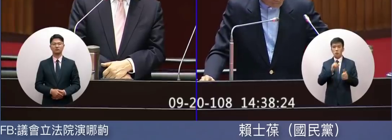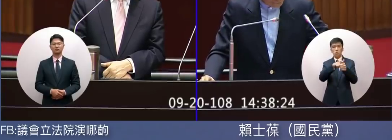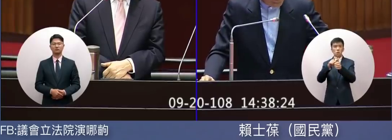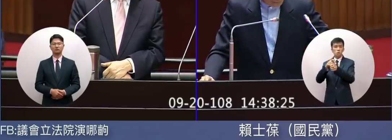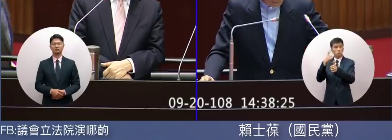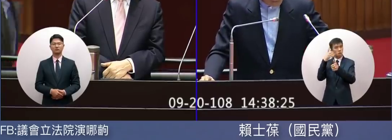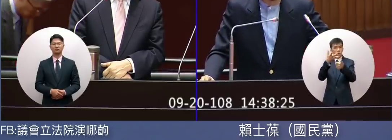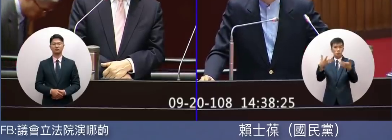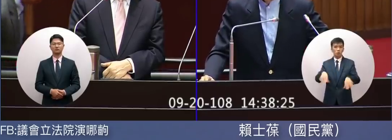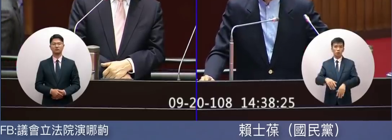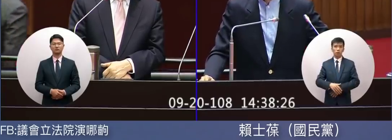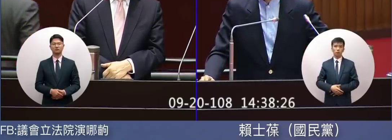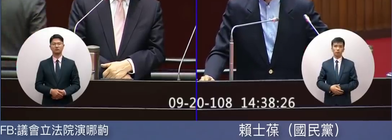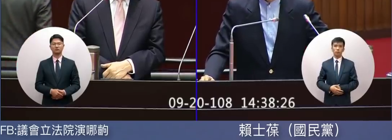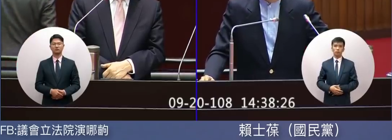问。